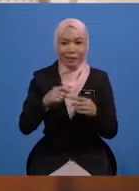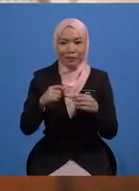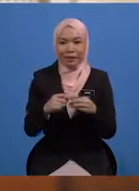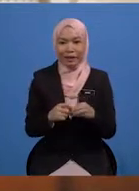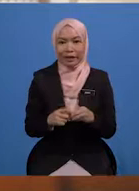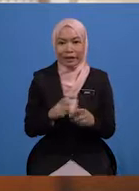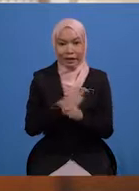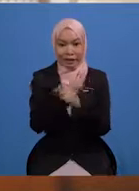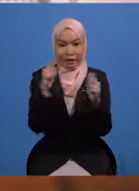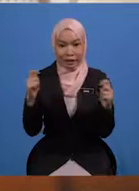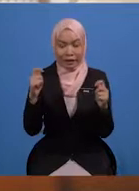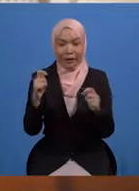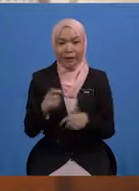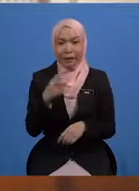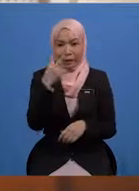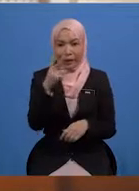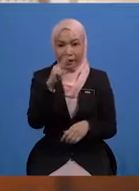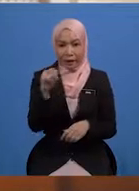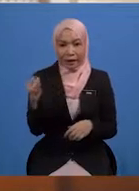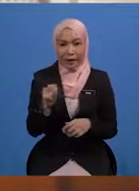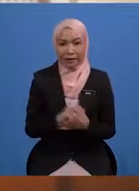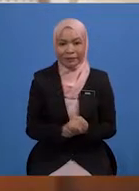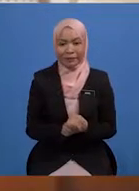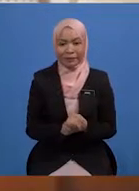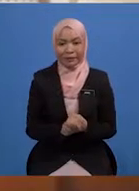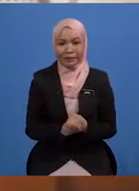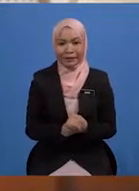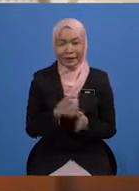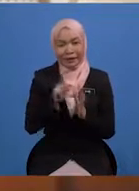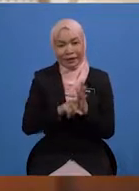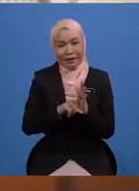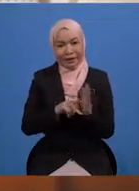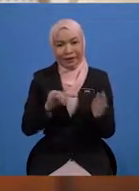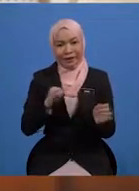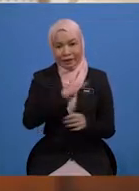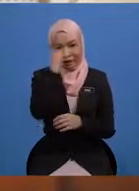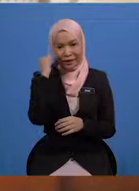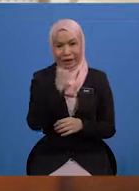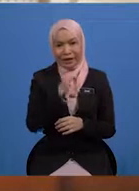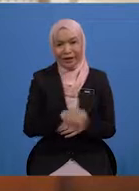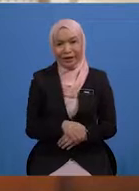sama, kita turut menggambarkan keindahan alam ciptaan Tuhan.